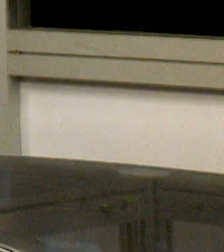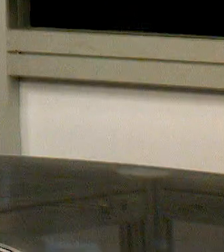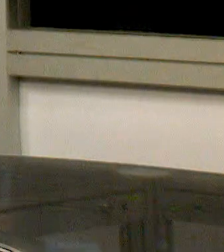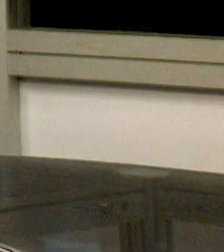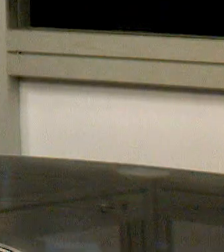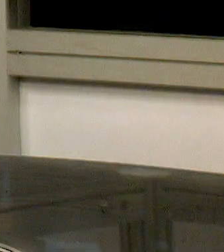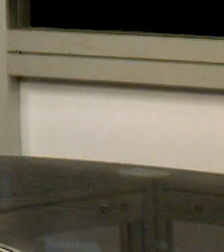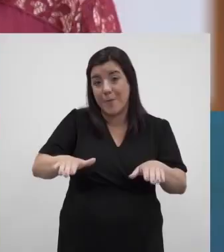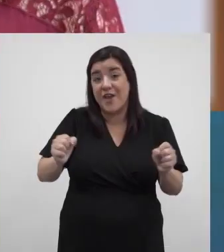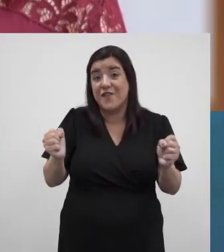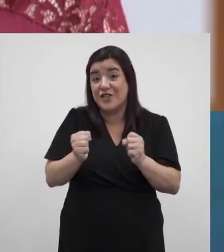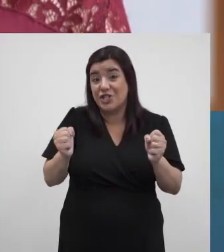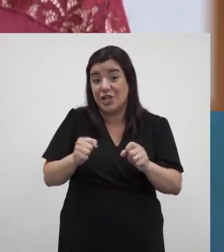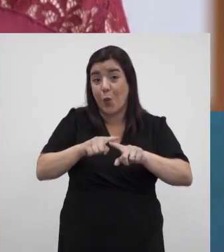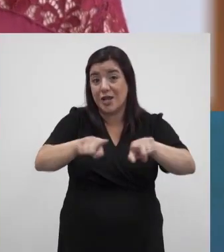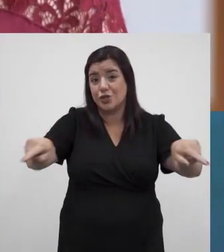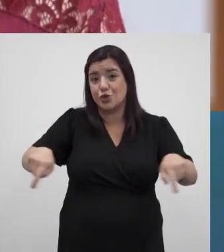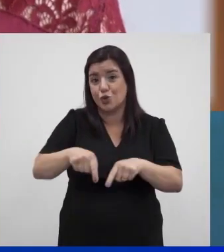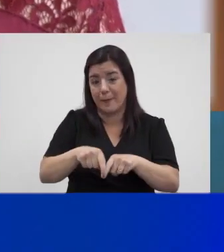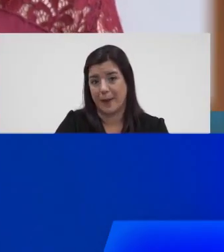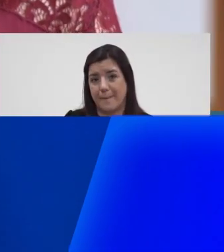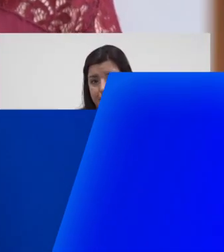Kif tħares lejn din l-għodda diġitali